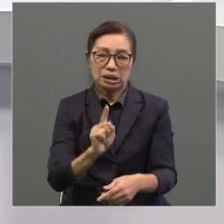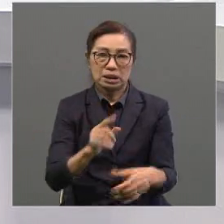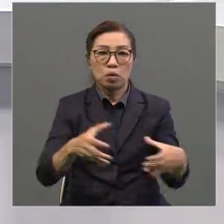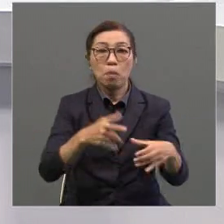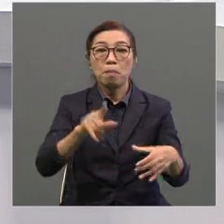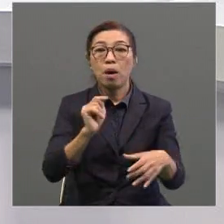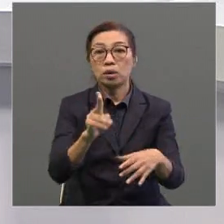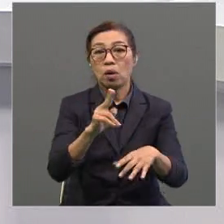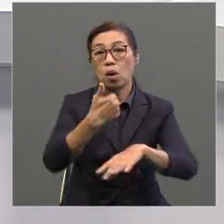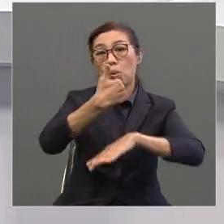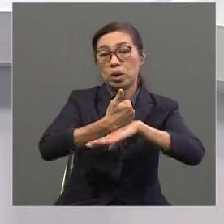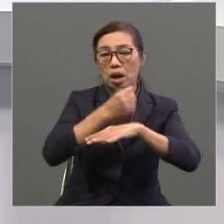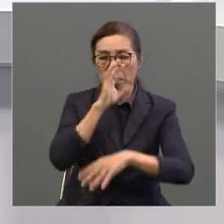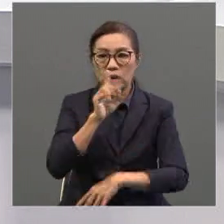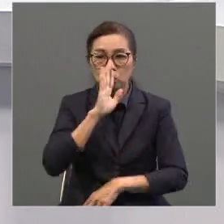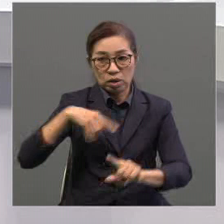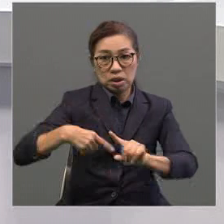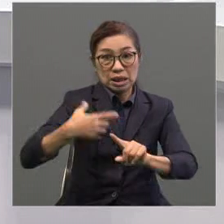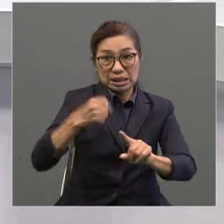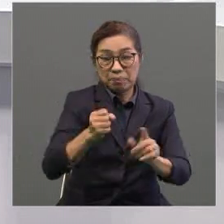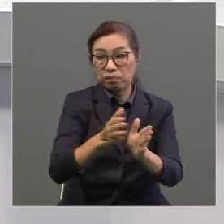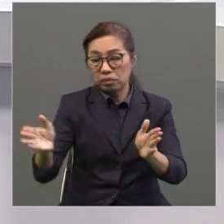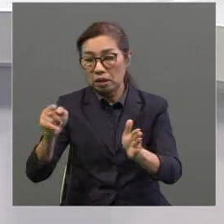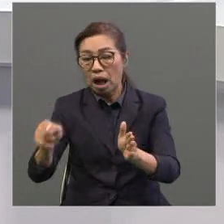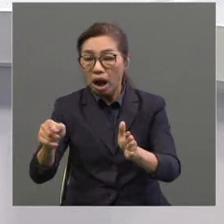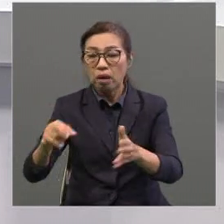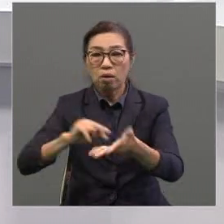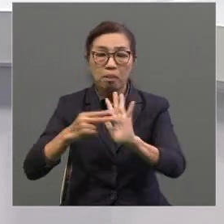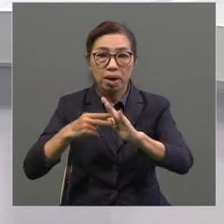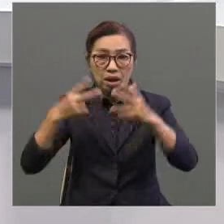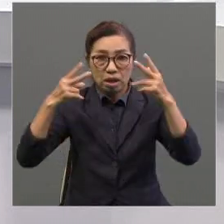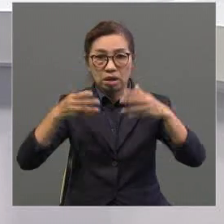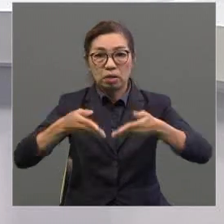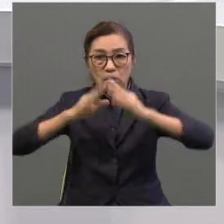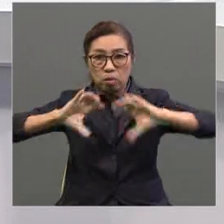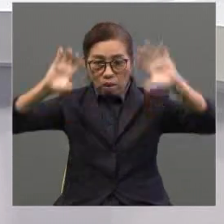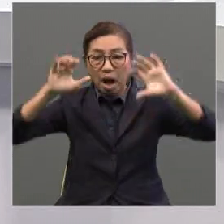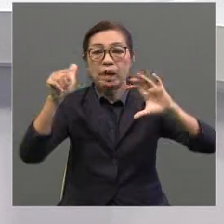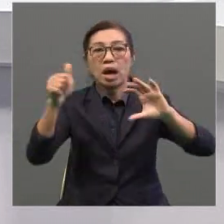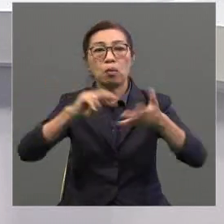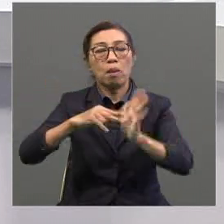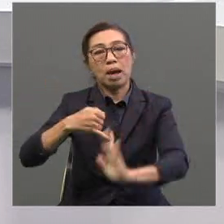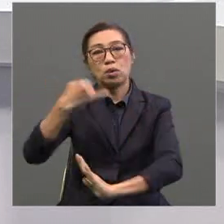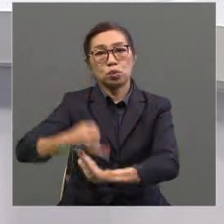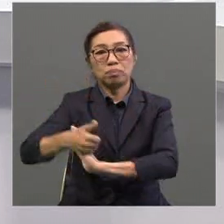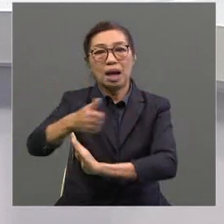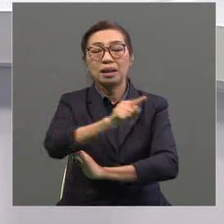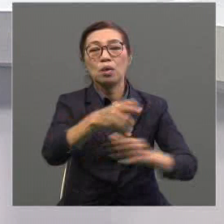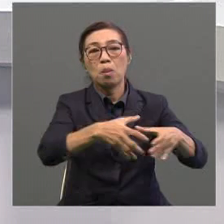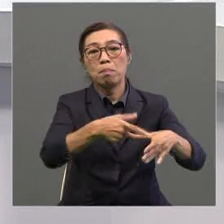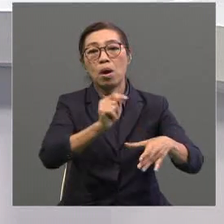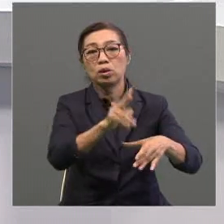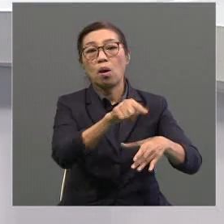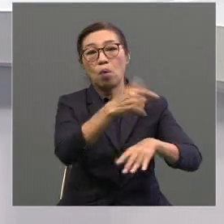ในมุมหมายความว่าคือถ้า 10เดือนแล้วมันจบมันก็คือจบถ้าไม่เจ็บแบบระยะยาวอันนี้คือความเห็นของเป็นธรรมนะ